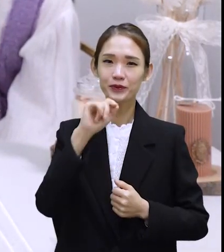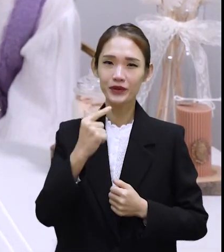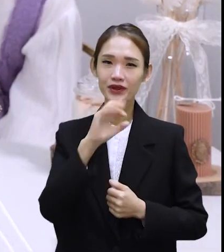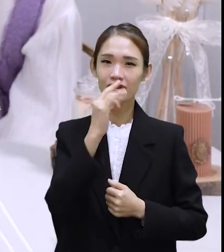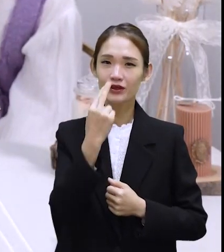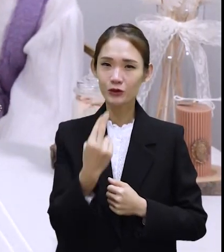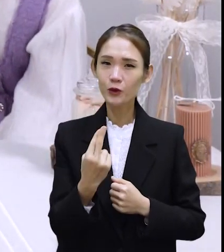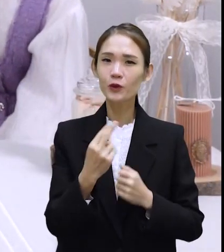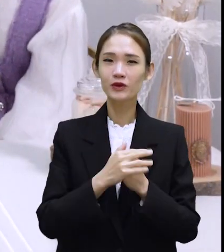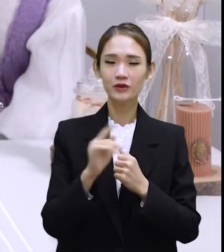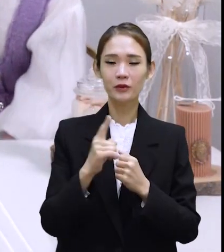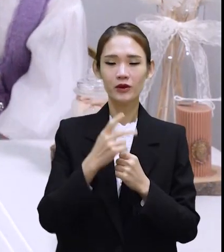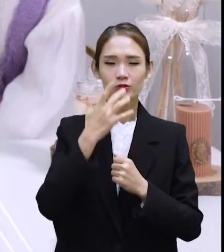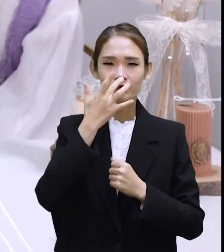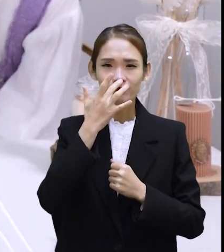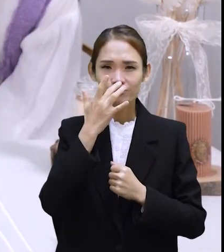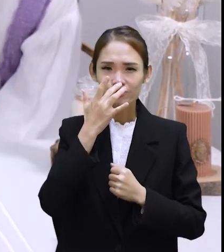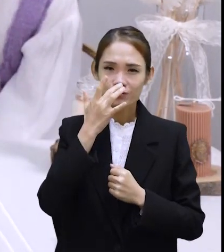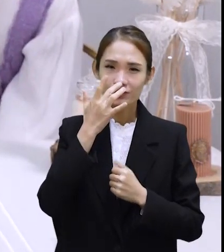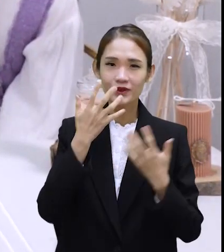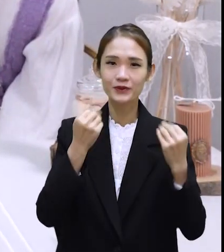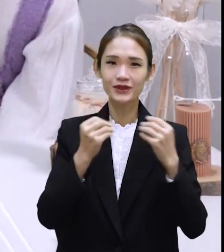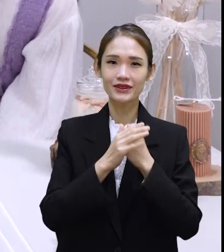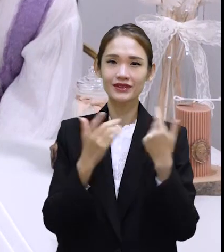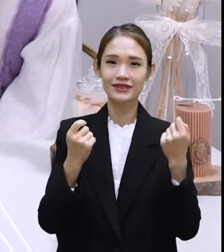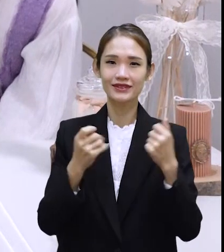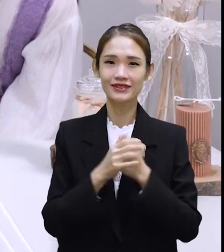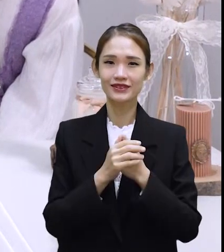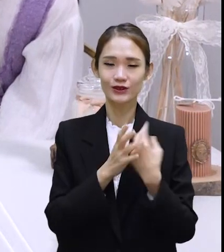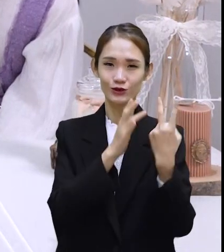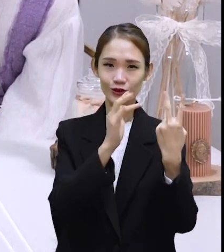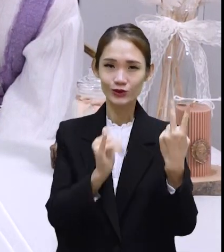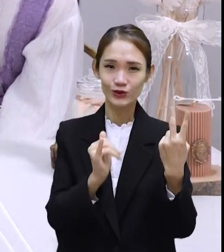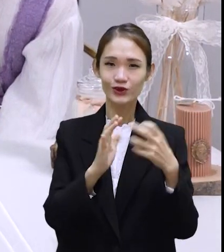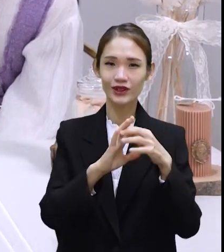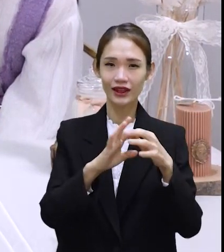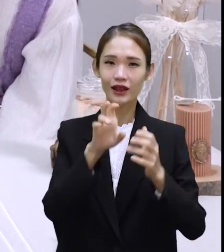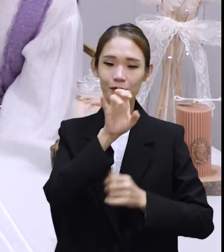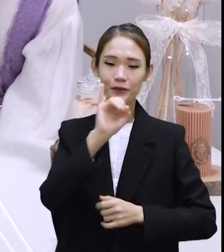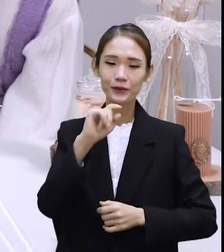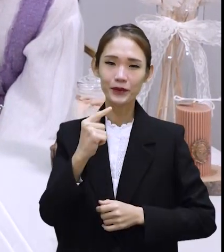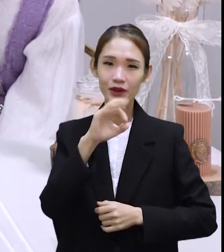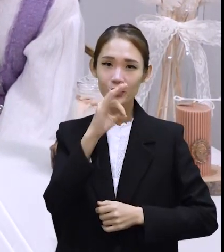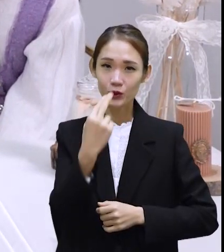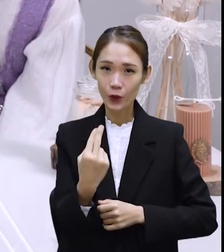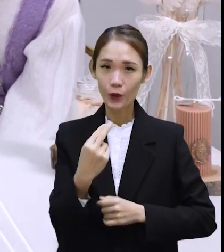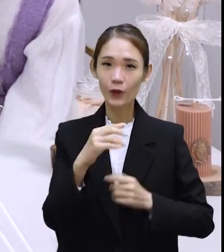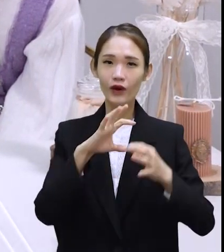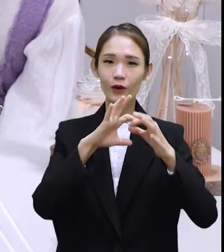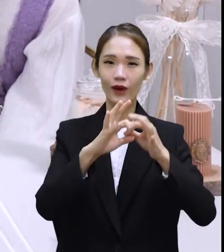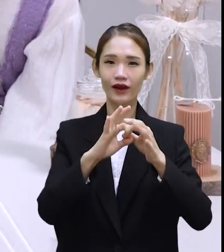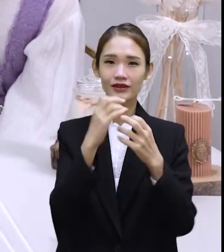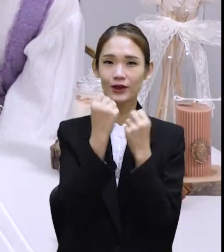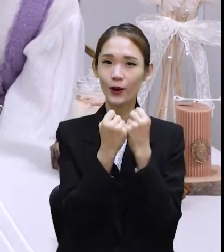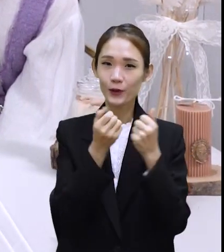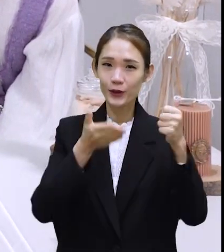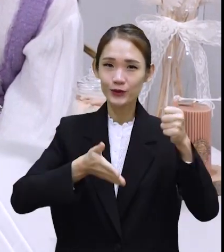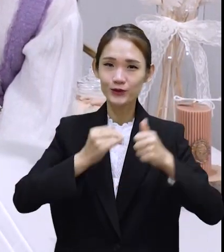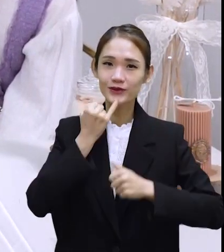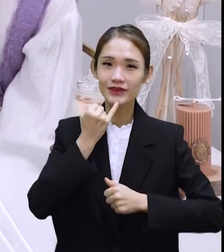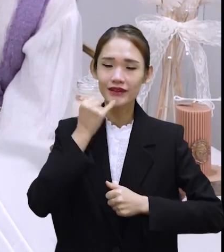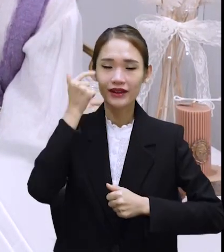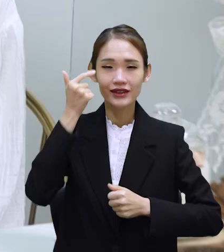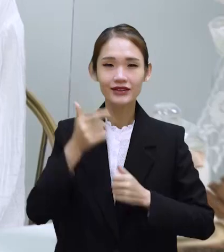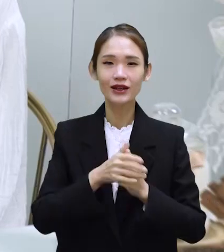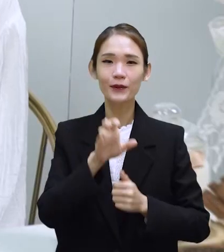민요가 처음에 안타까운 일인데 문제를 잘 모르는 사람들이 많을 것 같아서 두 분한테 민요가 뭔지 먼저 설명을 좀